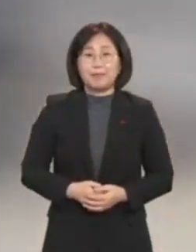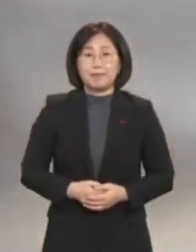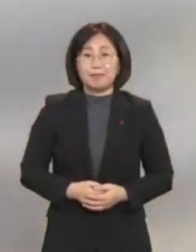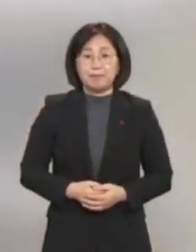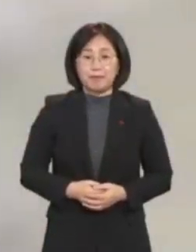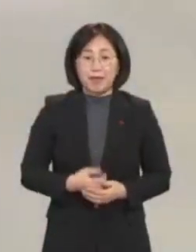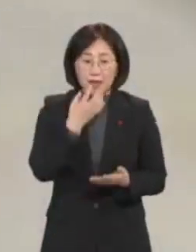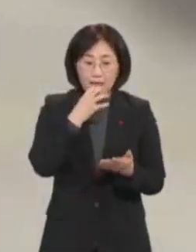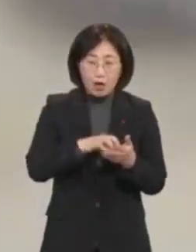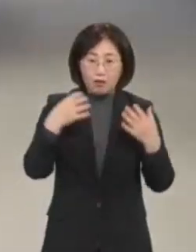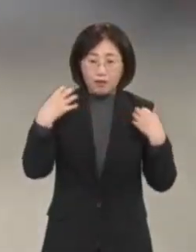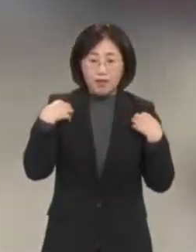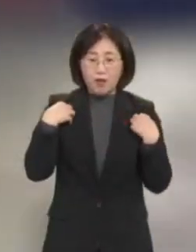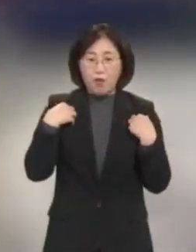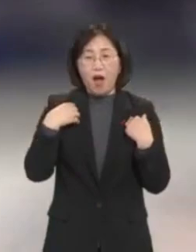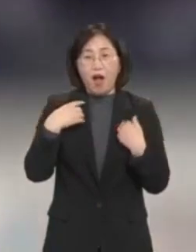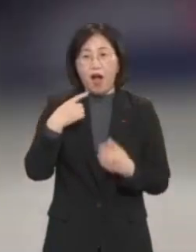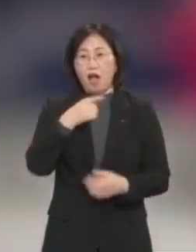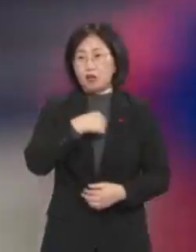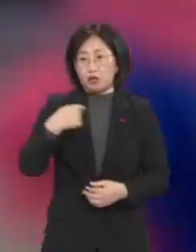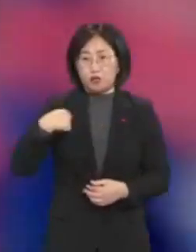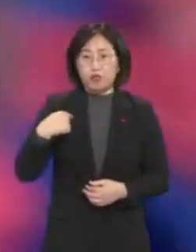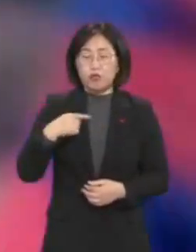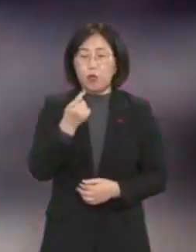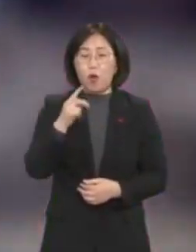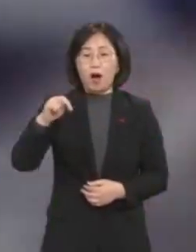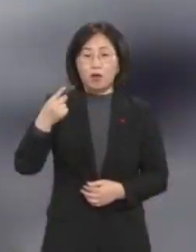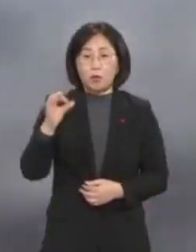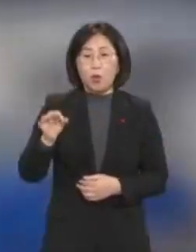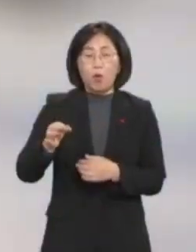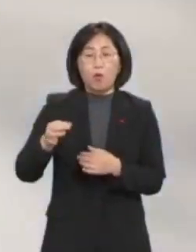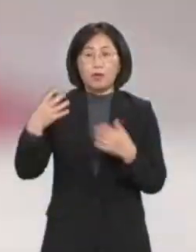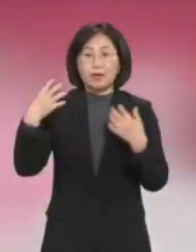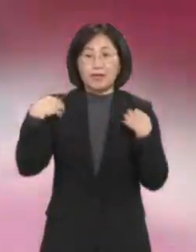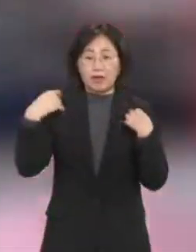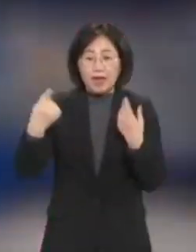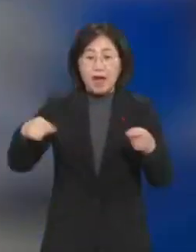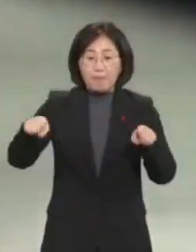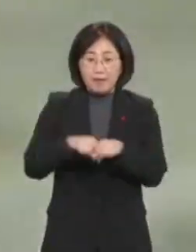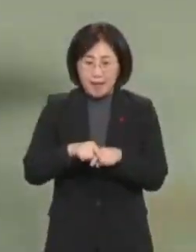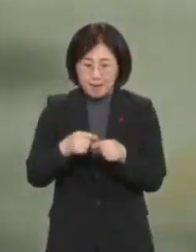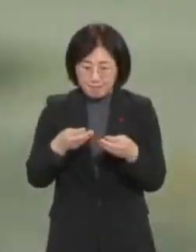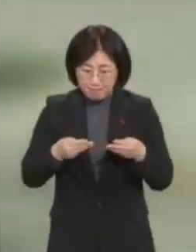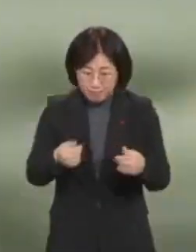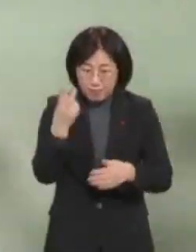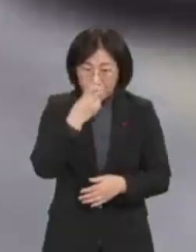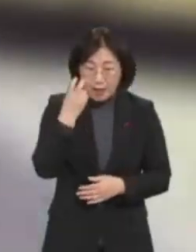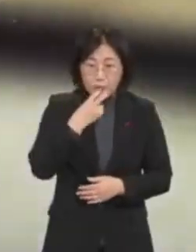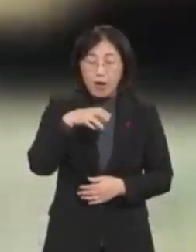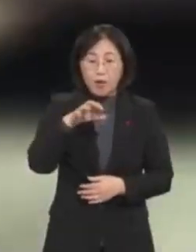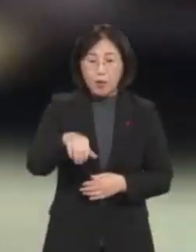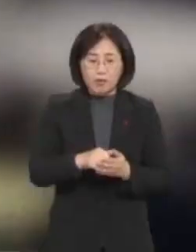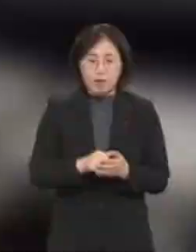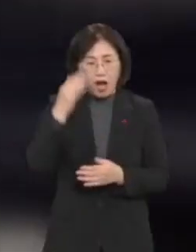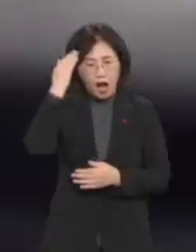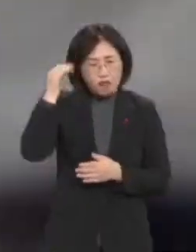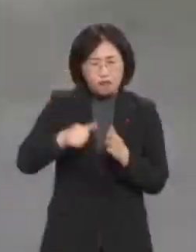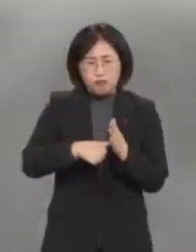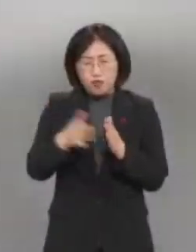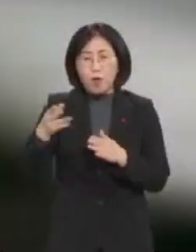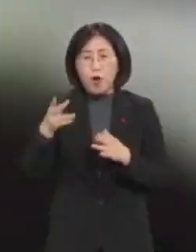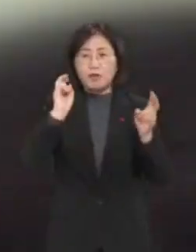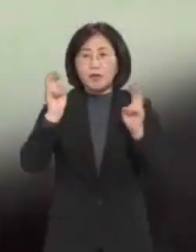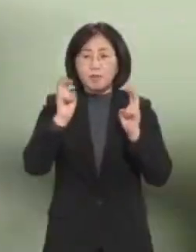특허청과 중국 광동성 공안국이 합동으로 펼친 단속현장 국산 유명 브랜드 제품과 똑같이